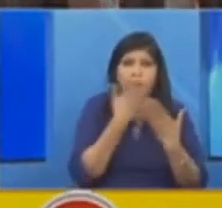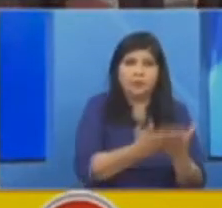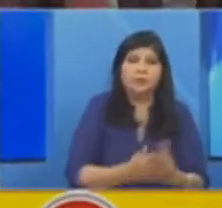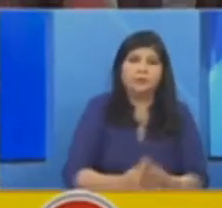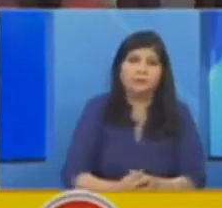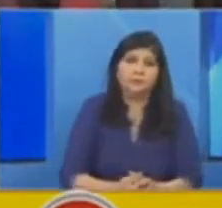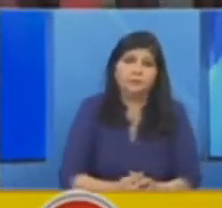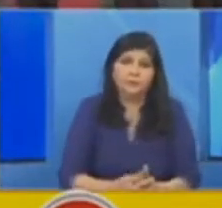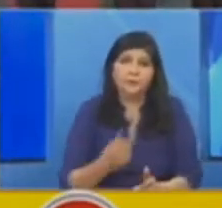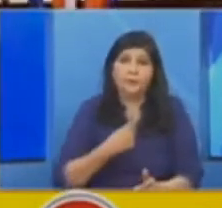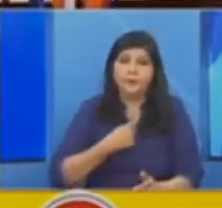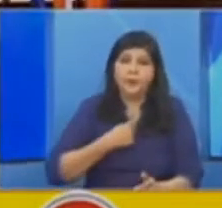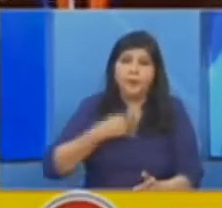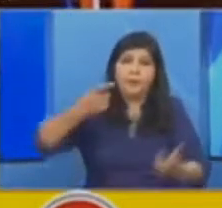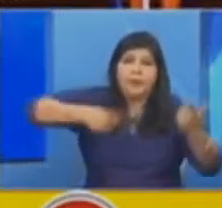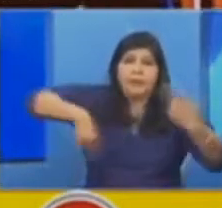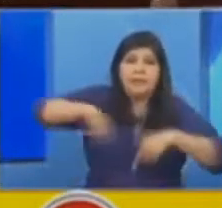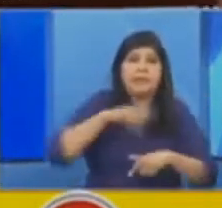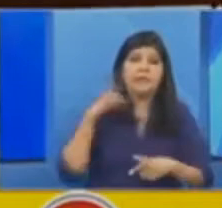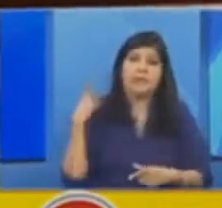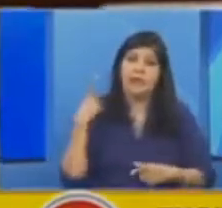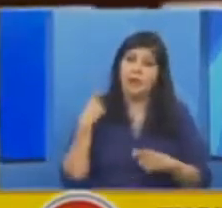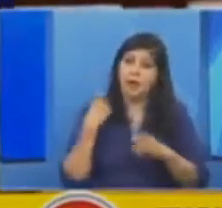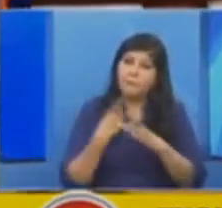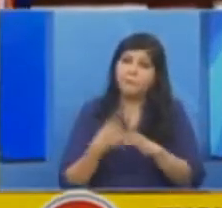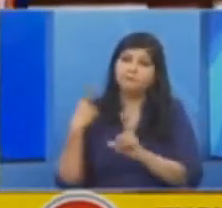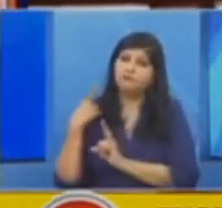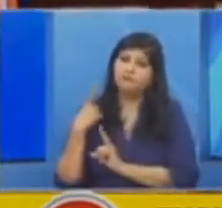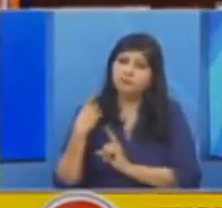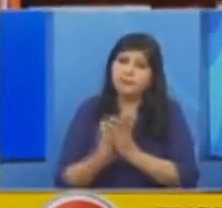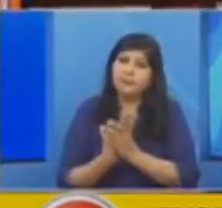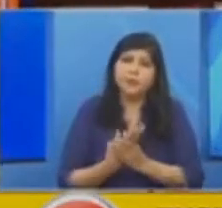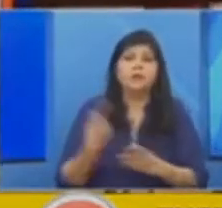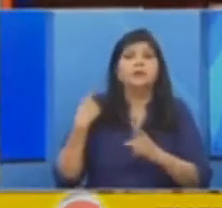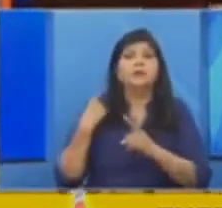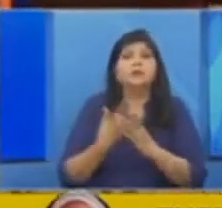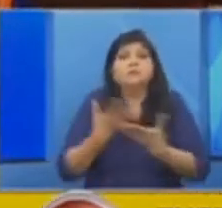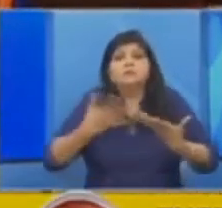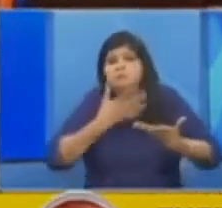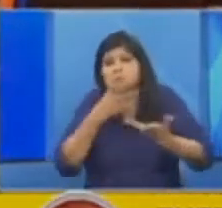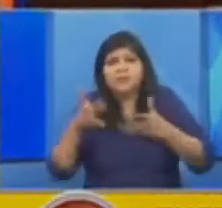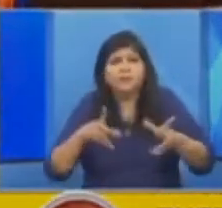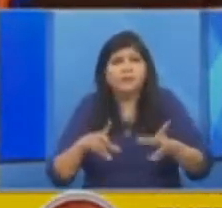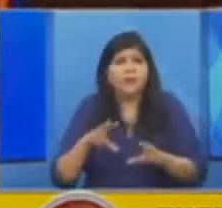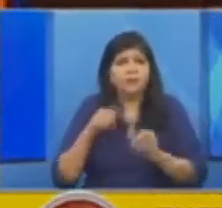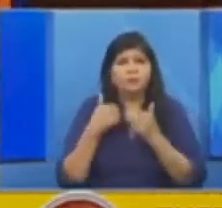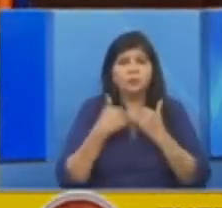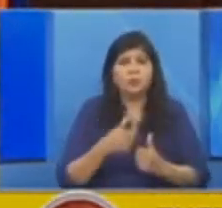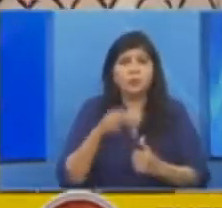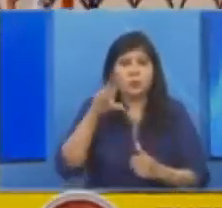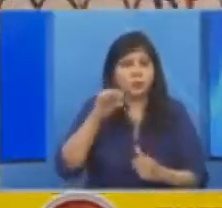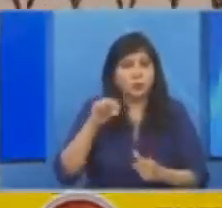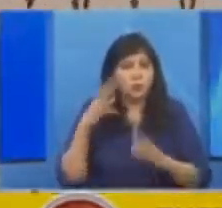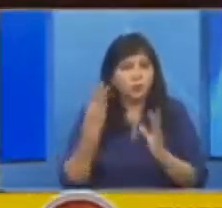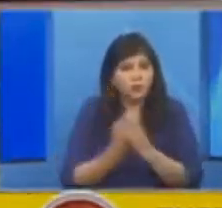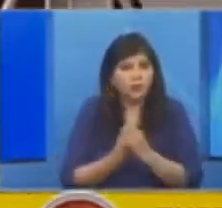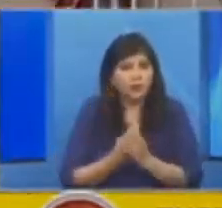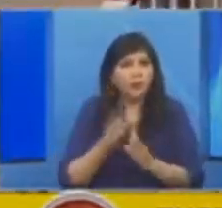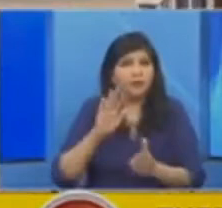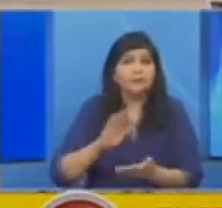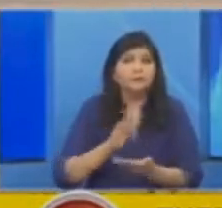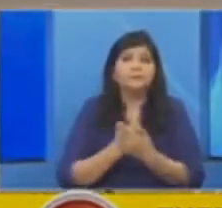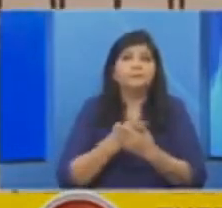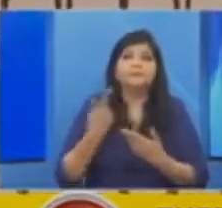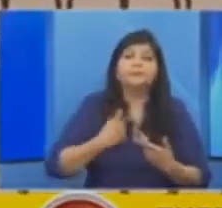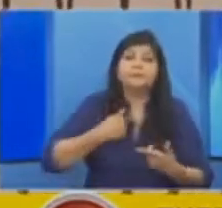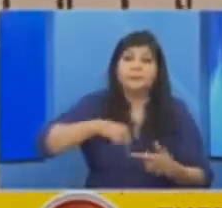है, हमारी सेनाओं में, हमारे सुरक्षावलों के पास, ऐसे कितने ही बादूर स्वान है, डॉग्स हैं,